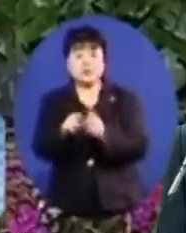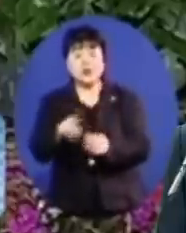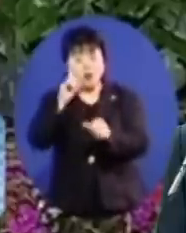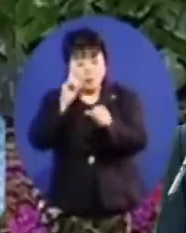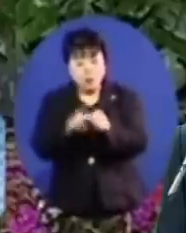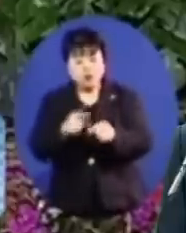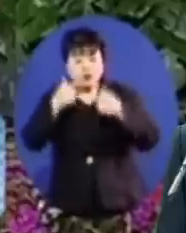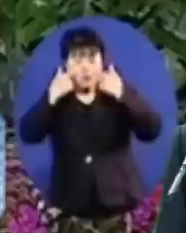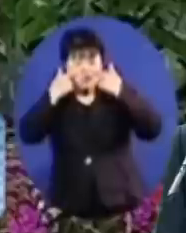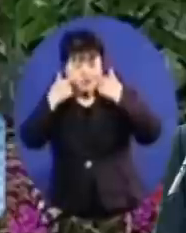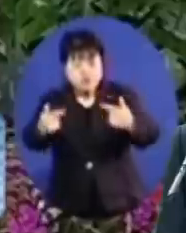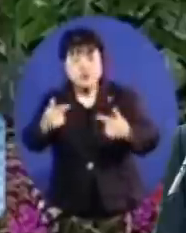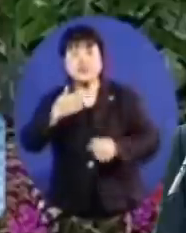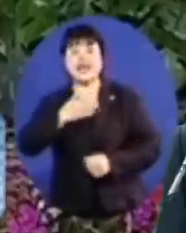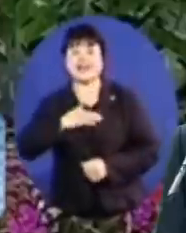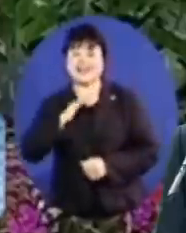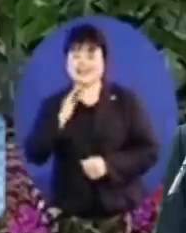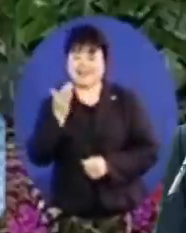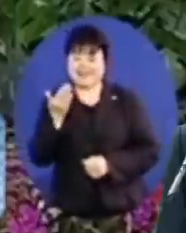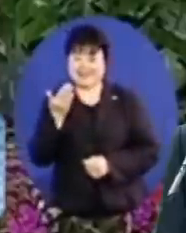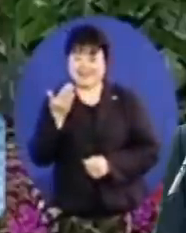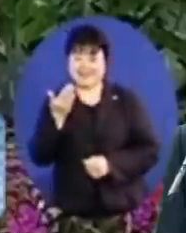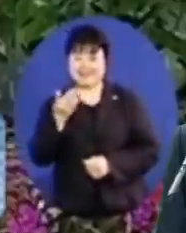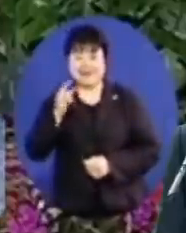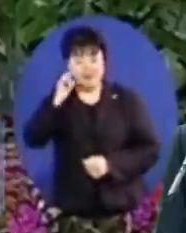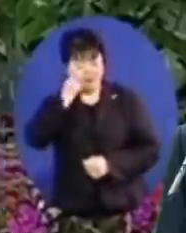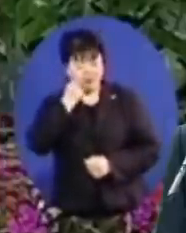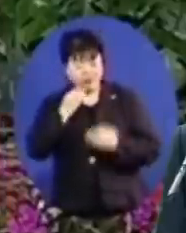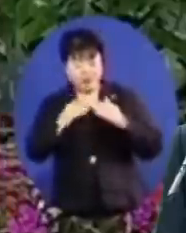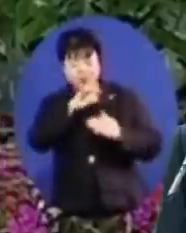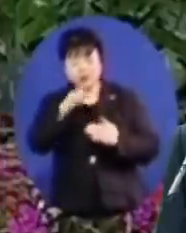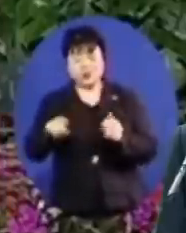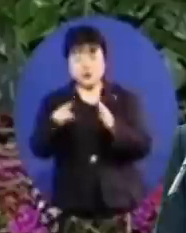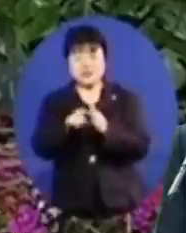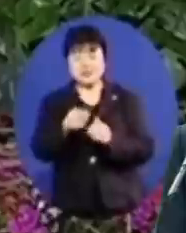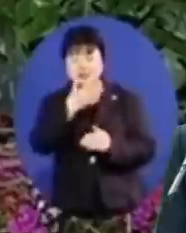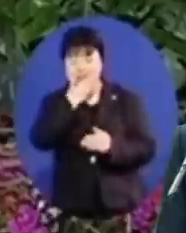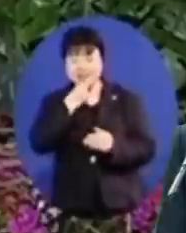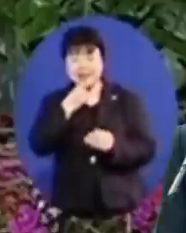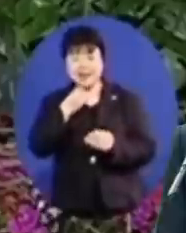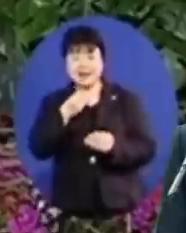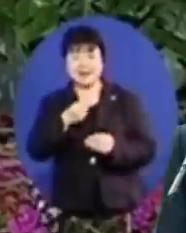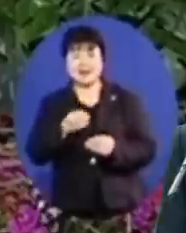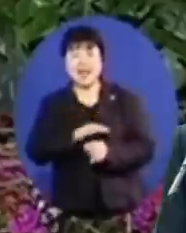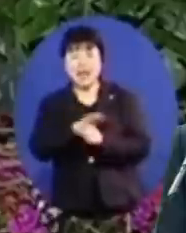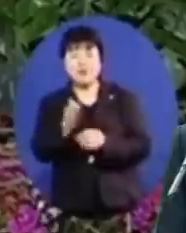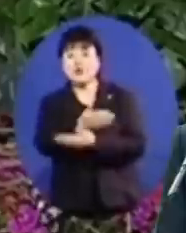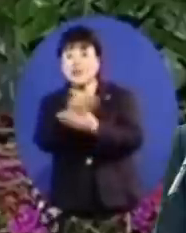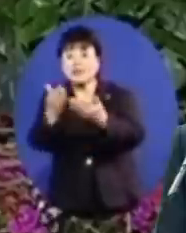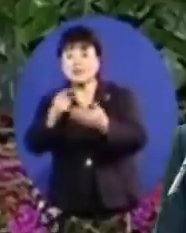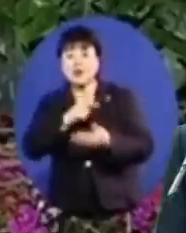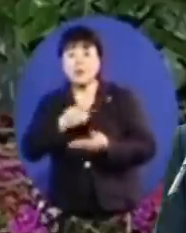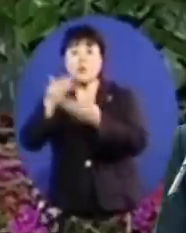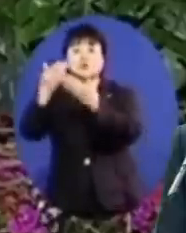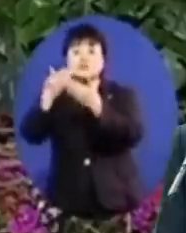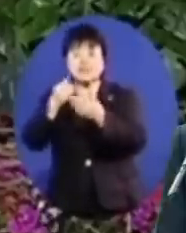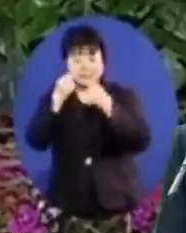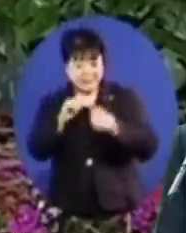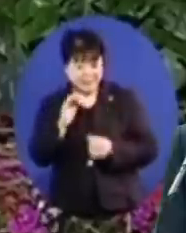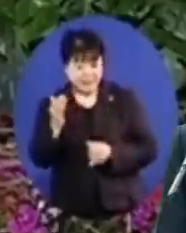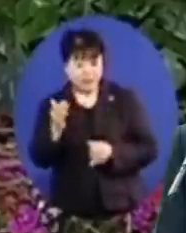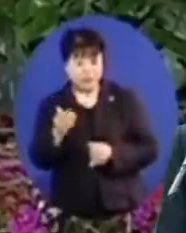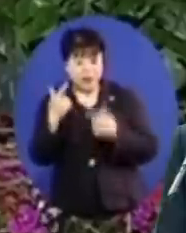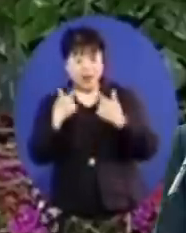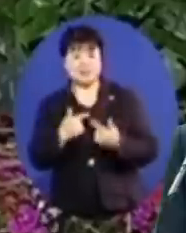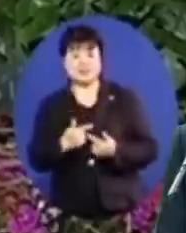목적을 분명히 안 후에 어려운 이웃을 위해 사랑과 행복을 나누는 봉사와 헌신된 삶을 살아가야 하고